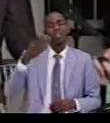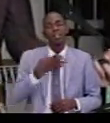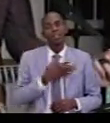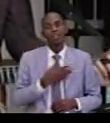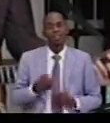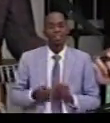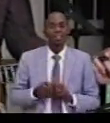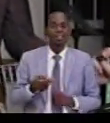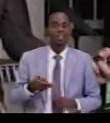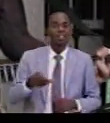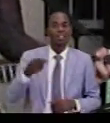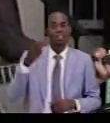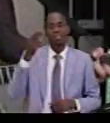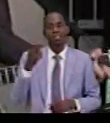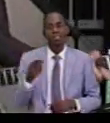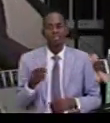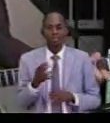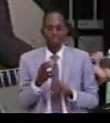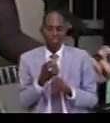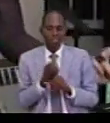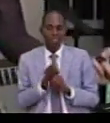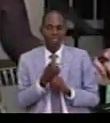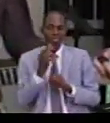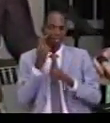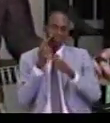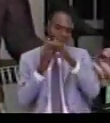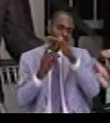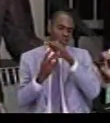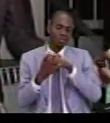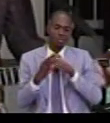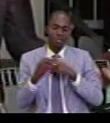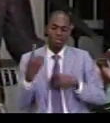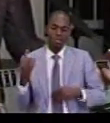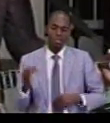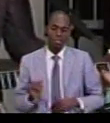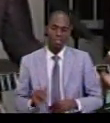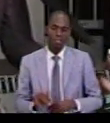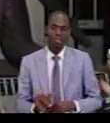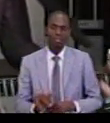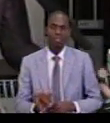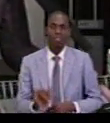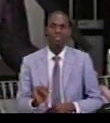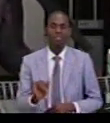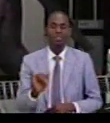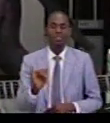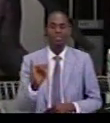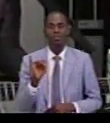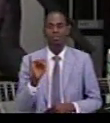haut, saisissant la vision d'éternité.